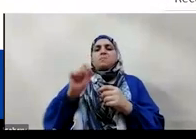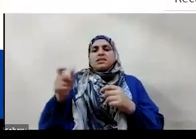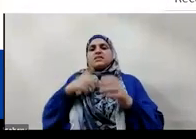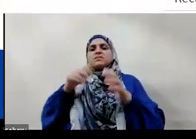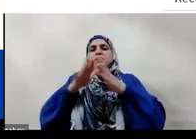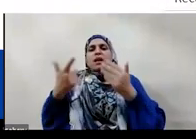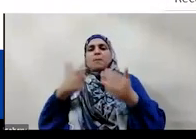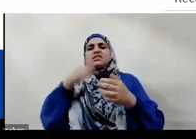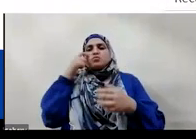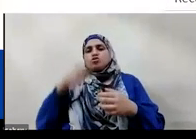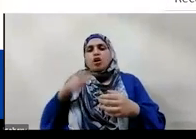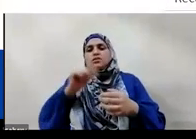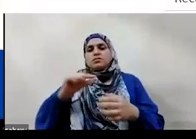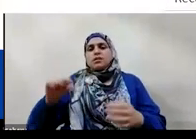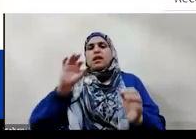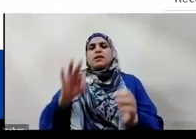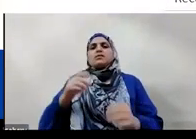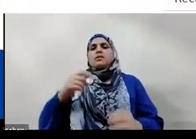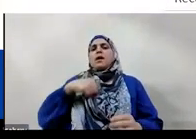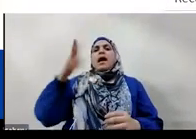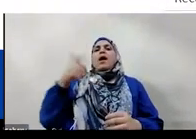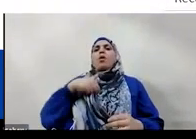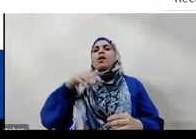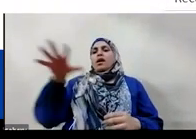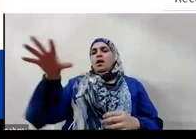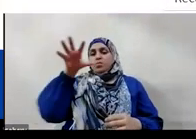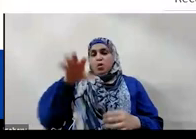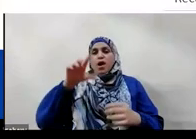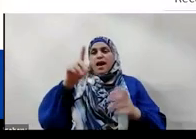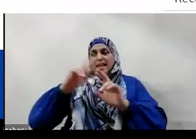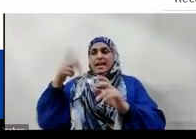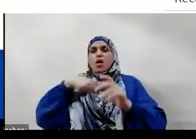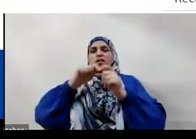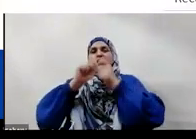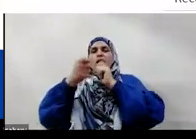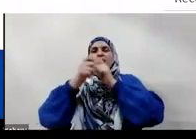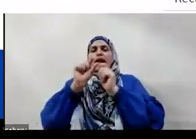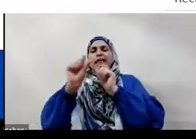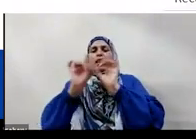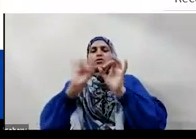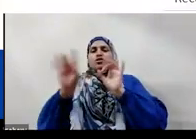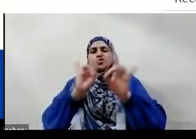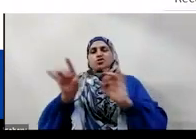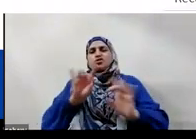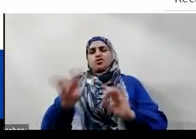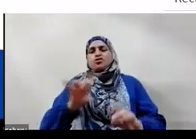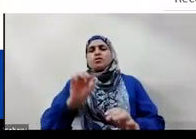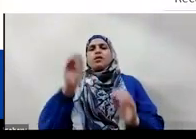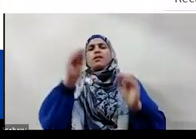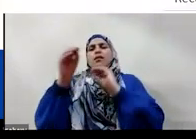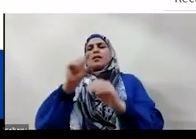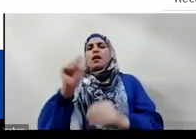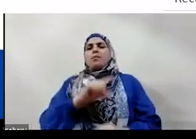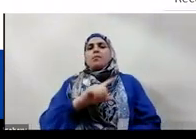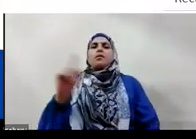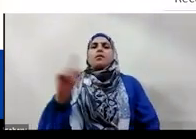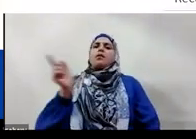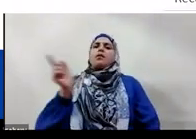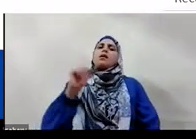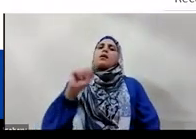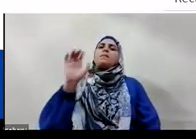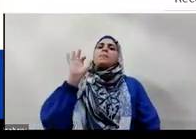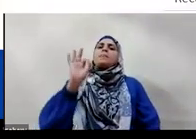لماتيريال معينه اغير بس كلمات بسيطه قوي فيها واعمل سايتيشن او ما اعملش سايتيشن خالص، او ممكن